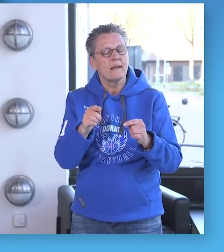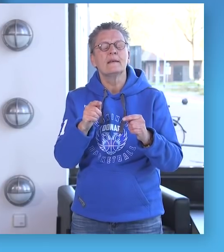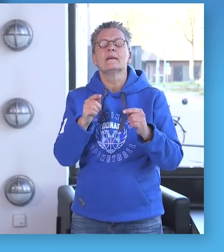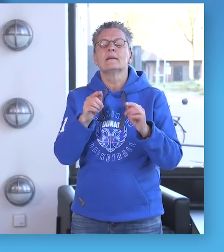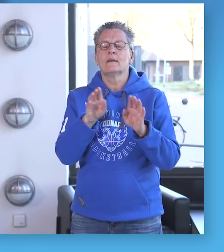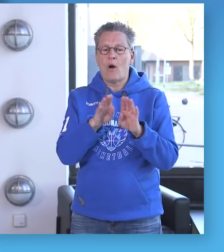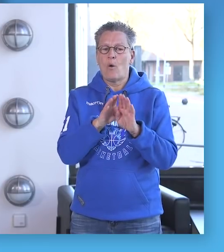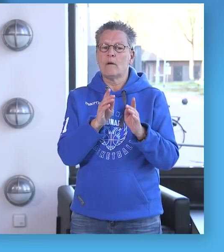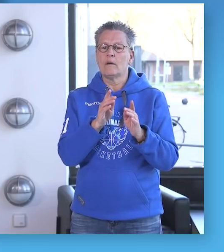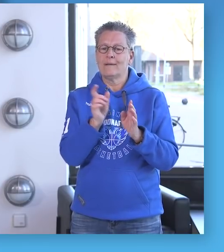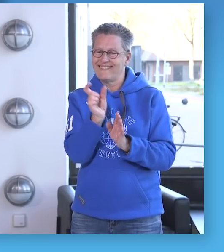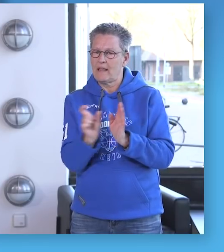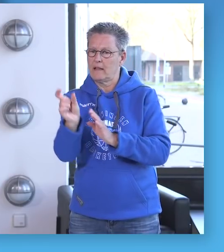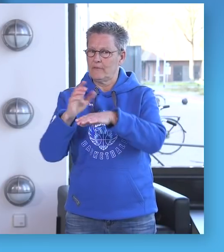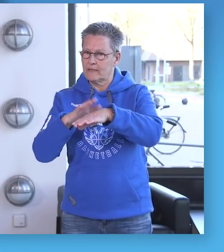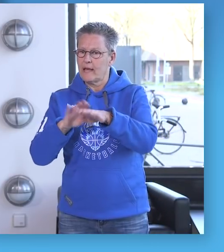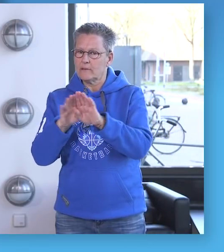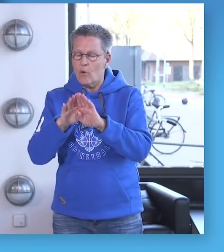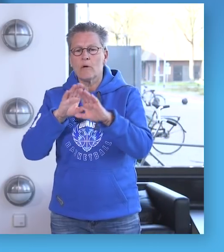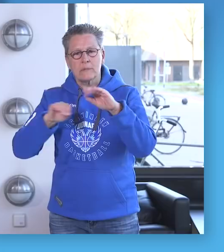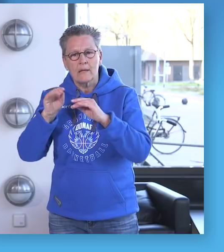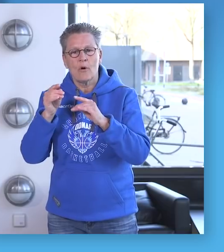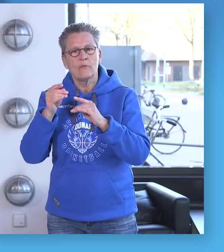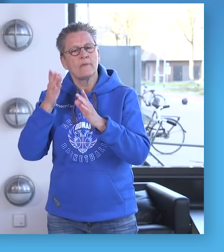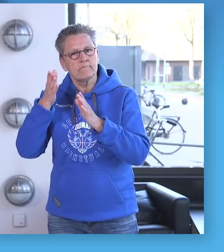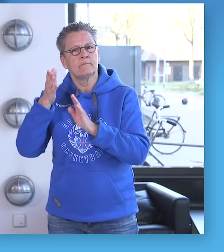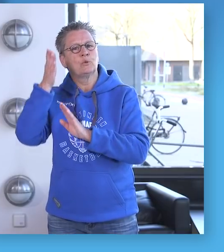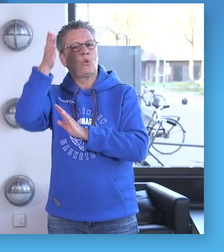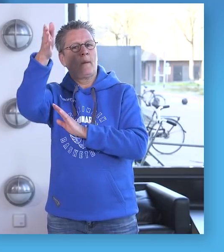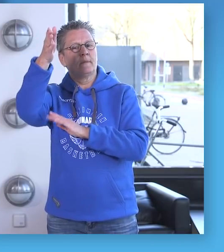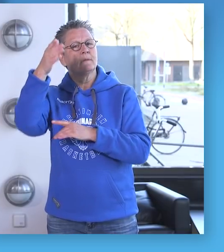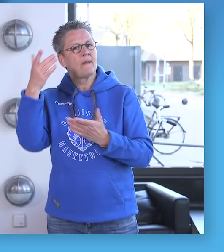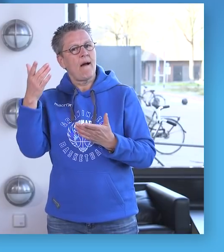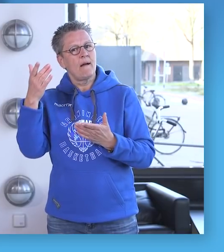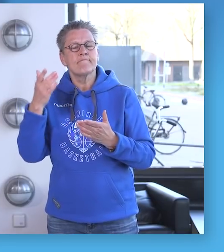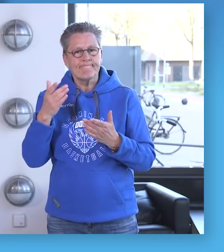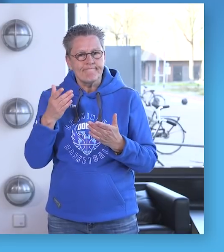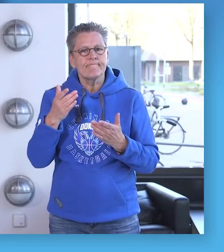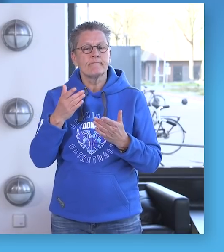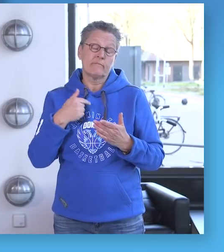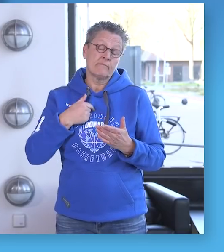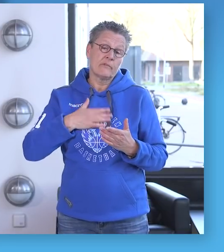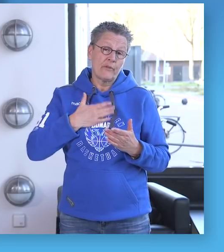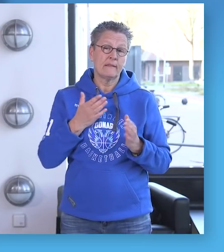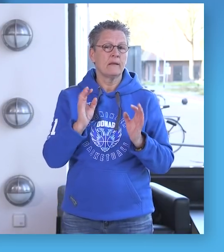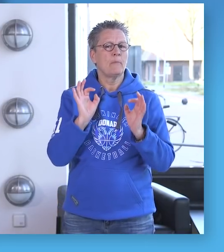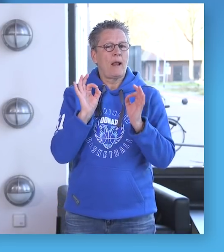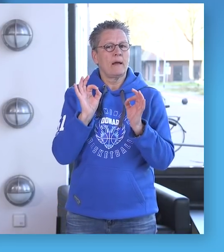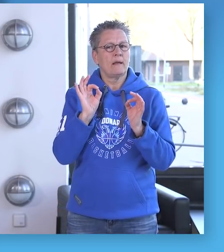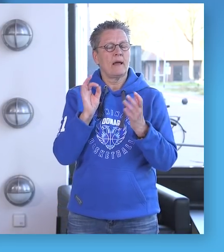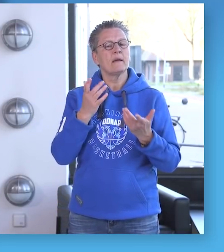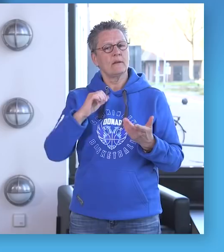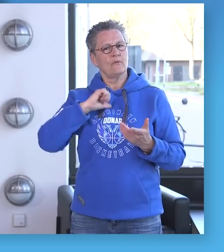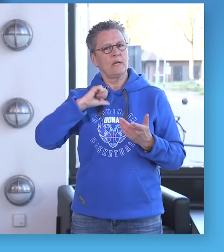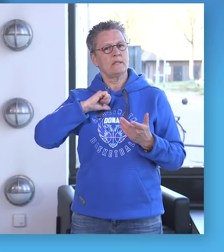en ook deel van de bestuursvergadering weer bezig waren met de toekomst. En ik vind dat wel heel belangrijk dat je weer als we voor jezelf